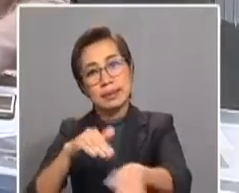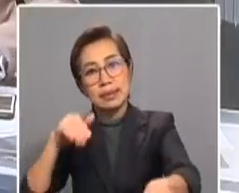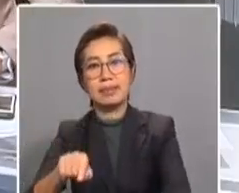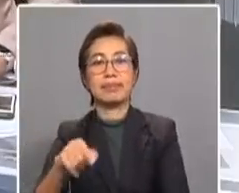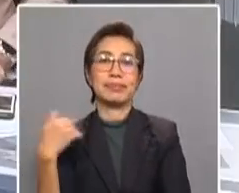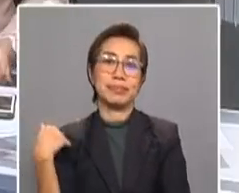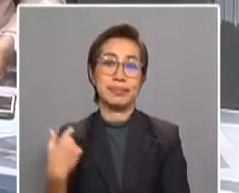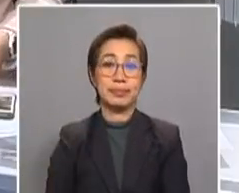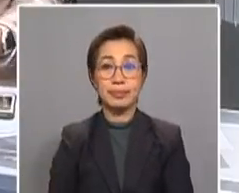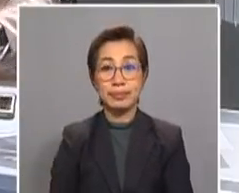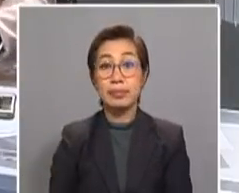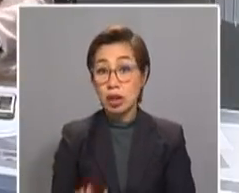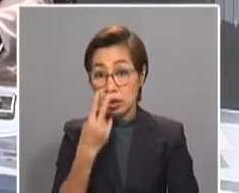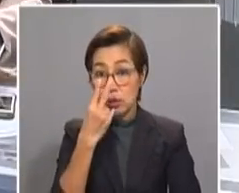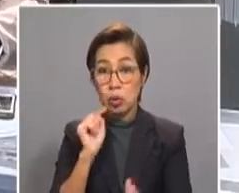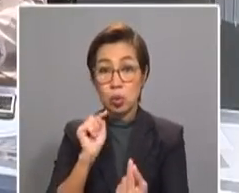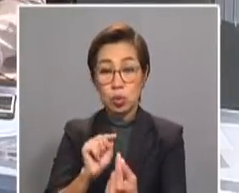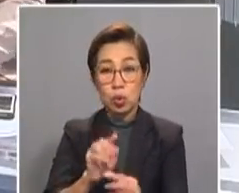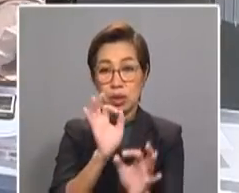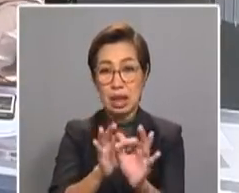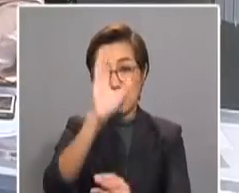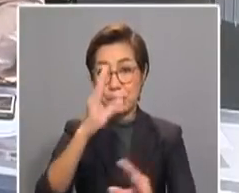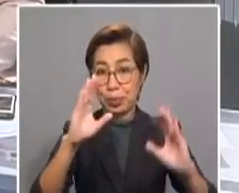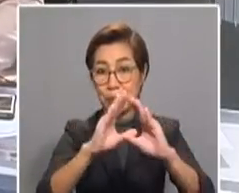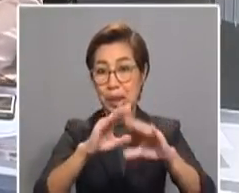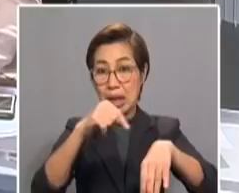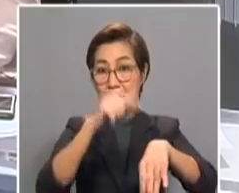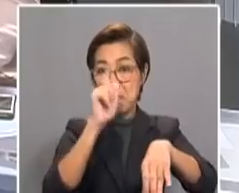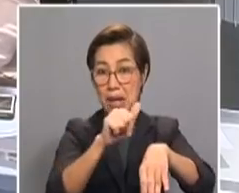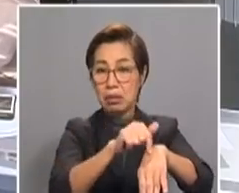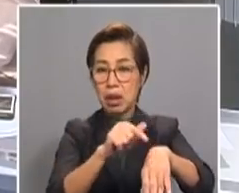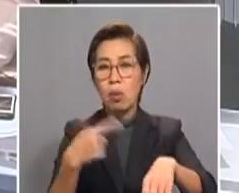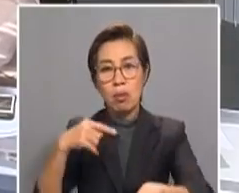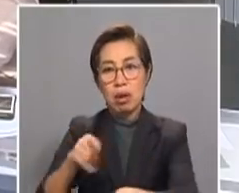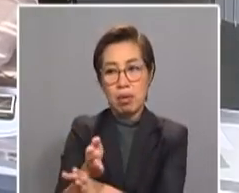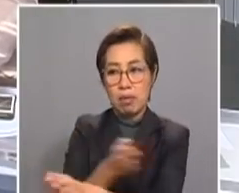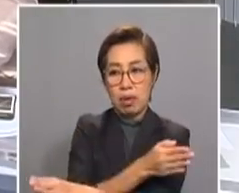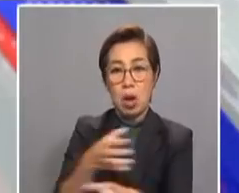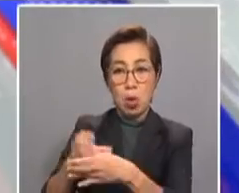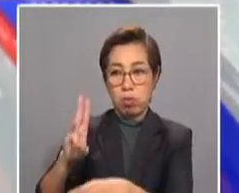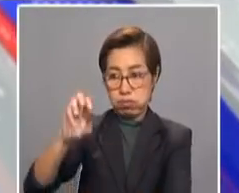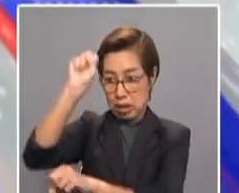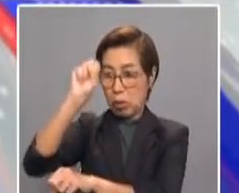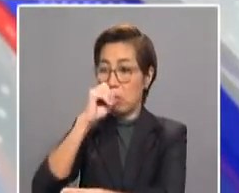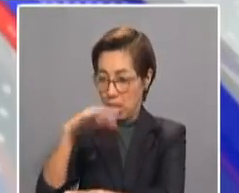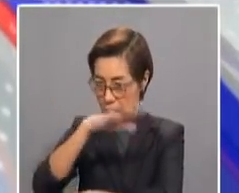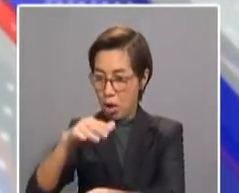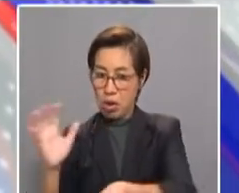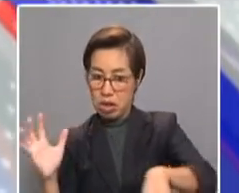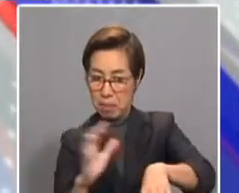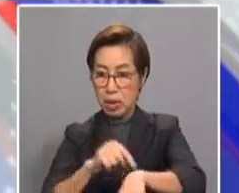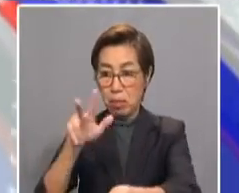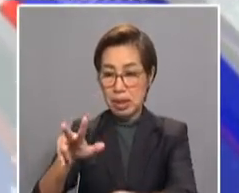งั้นเดี๋ยวช่วงนี้นะคะเราไปตามบรรยากาศที่หน้าธนาคารไทยพาณิชย์สำนักงานใหญ่นะคะหลังจากที่กลุ่มราษฎรประกาศนัดชุมนุมในช่วงเวลาบ่ายสามโมงของวันนี้นะคะคุ